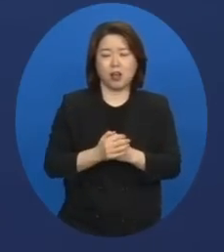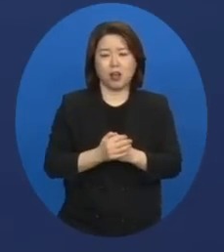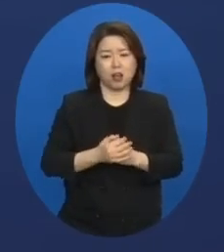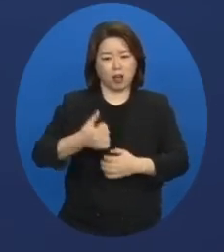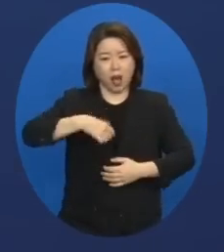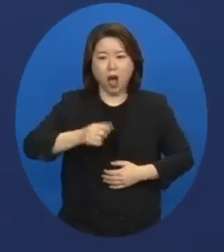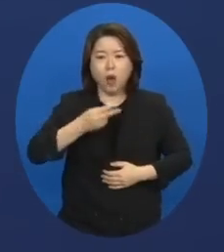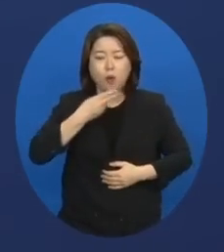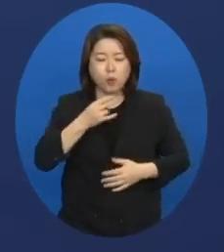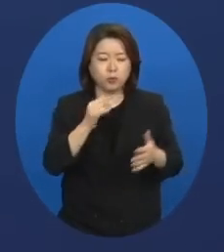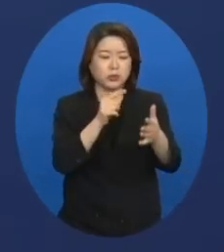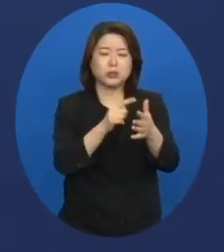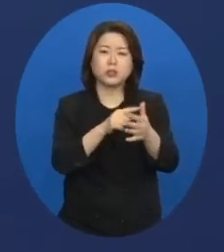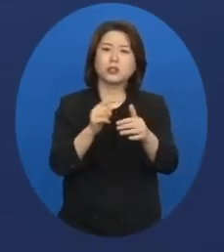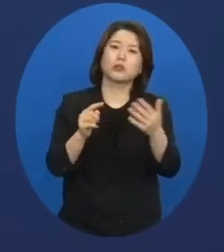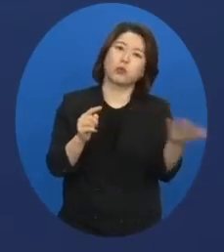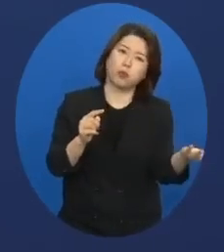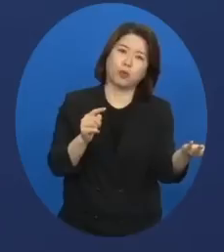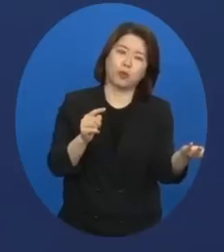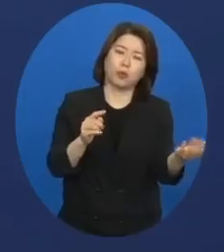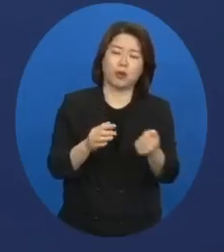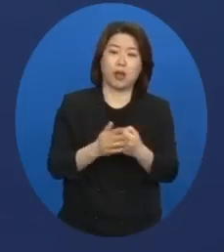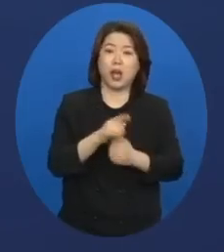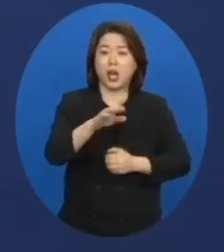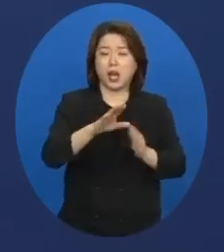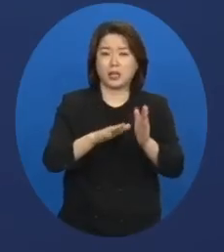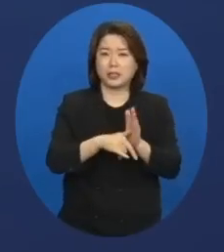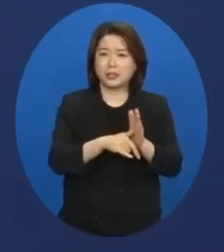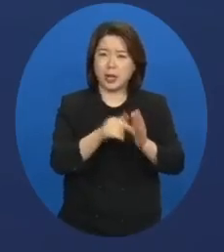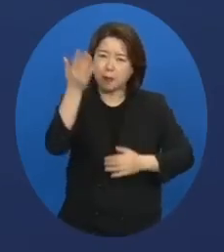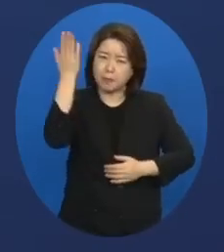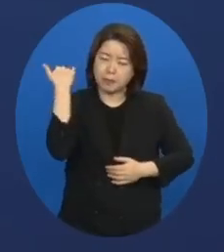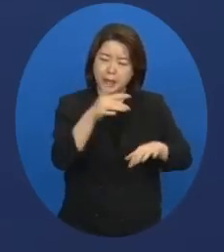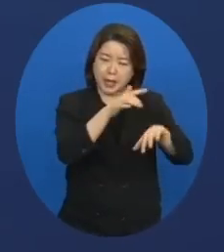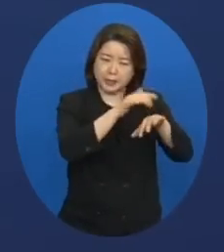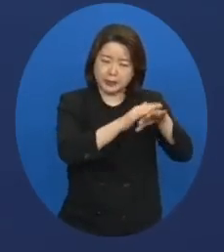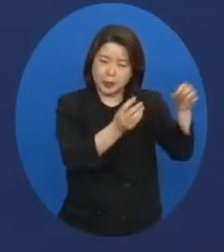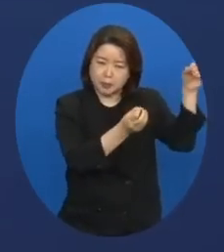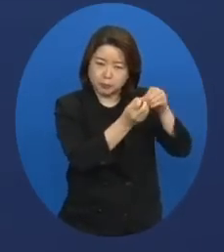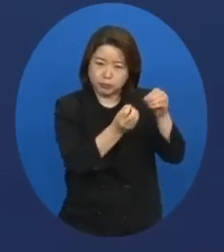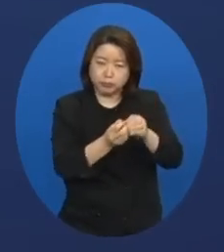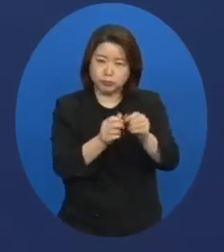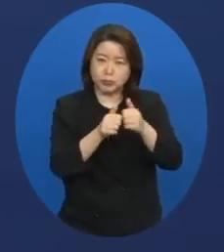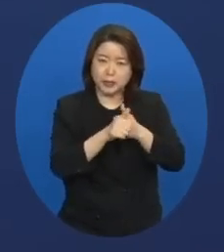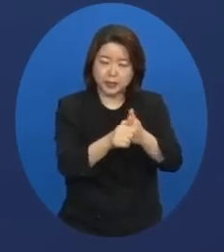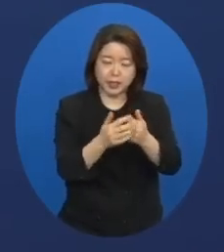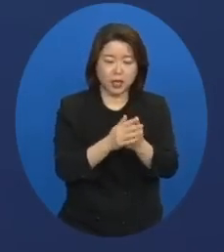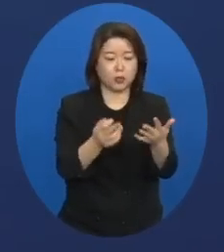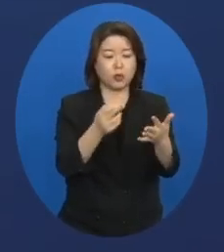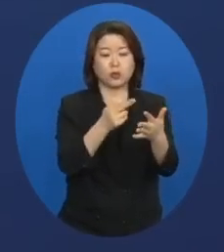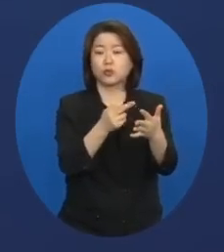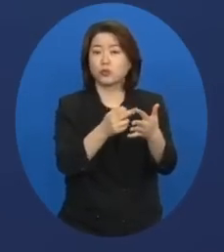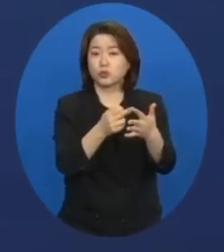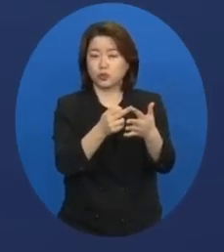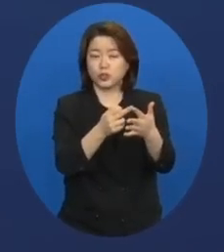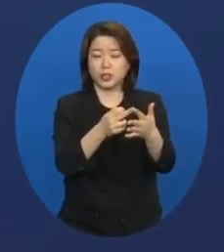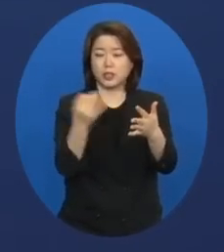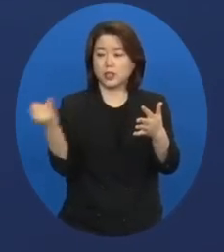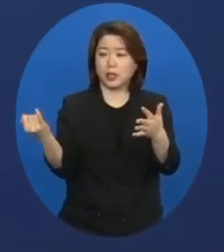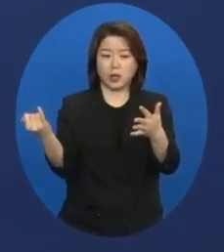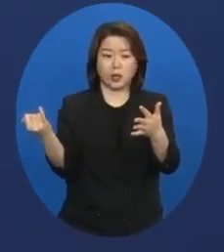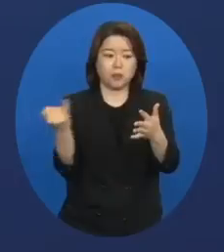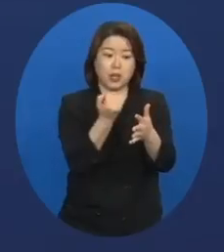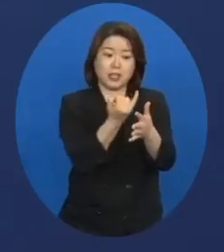큰아들이 갑자기 죽습니다. 그때 당시 풍습에 따라서 둘째 아들에게 며느리 다말을